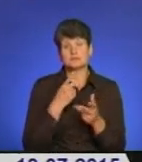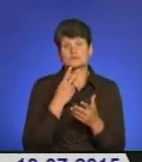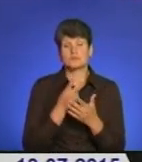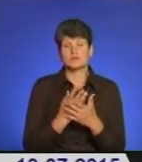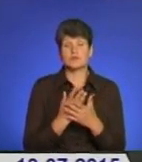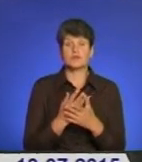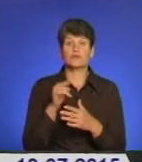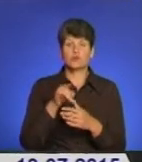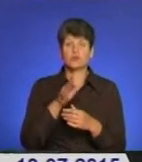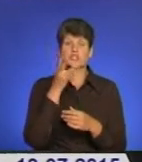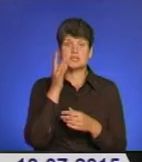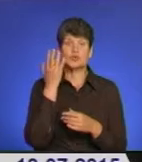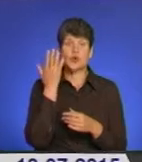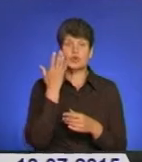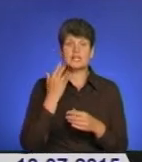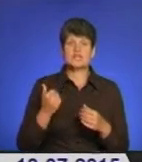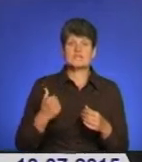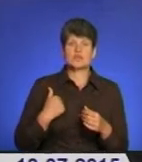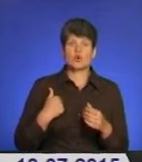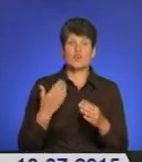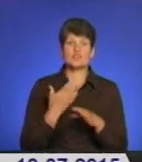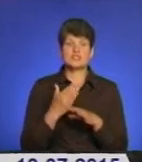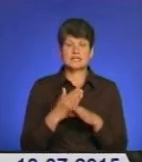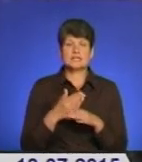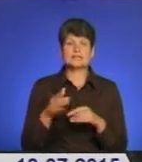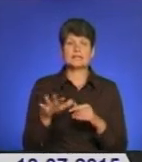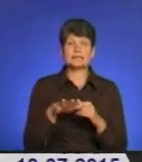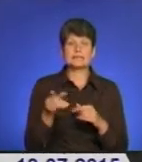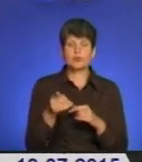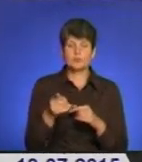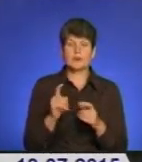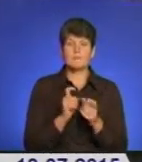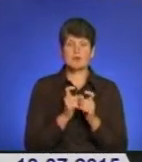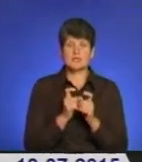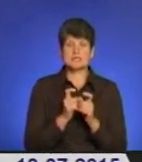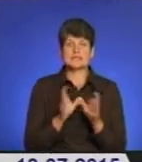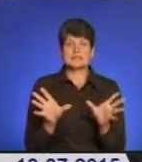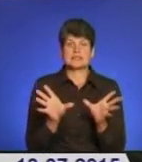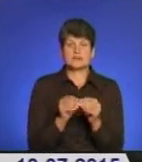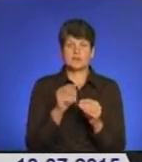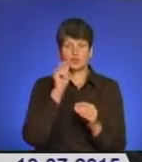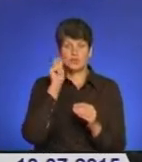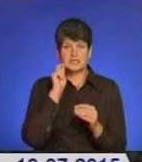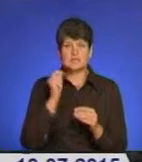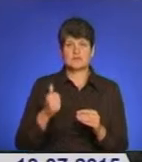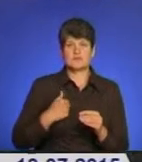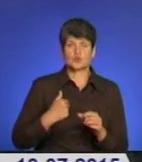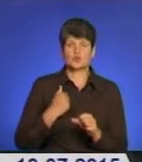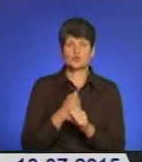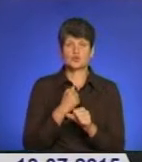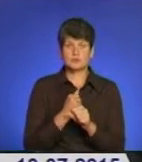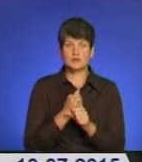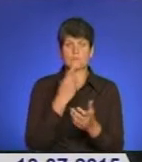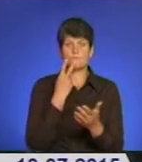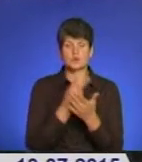час, коли військова частина Тернопільщини бореться за збереження територіальної цілісності на сході країни, військові вчинили показовий